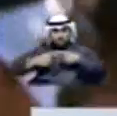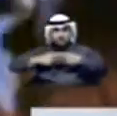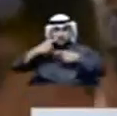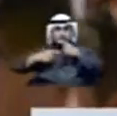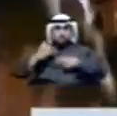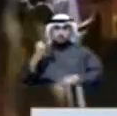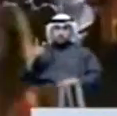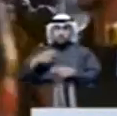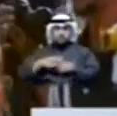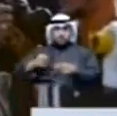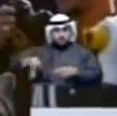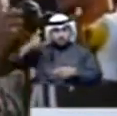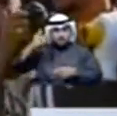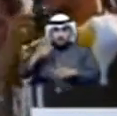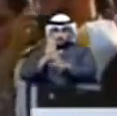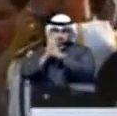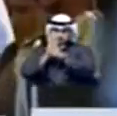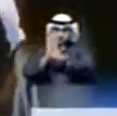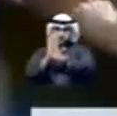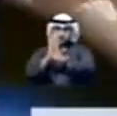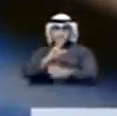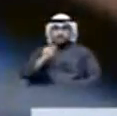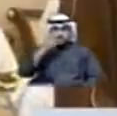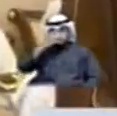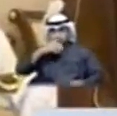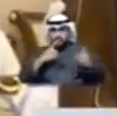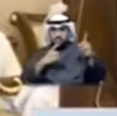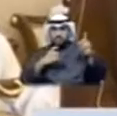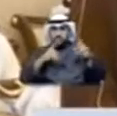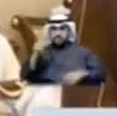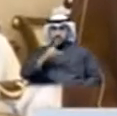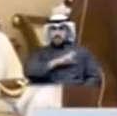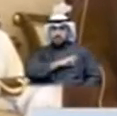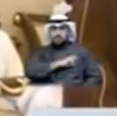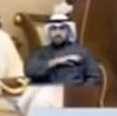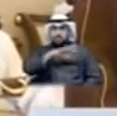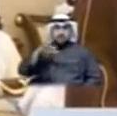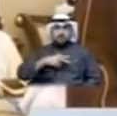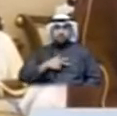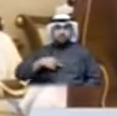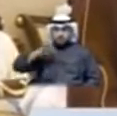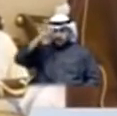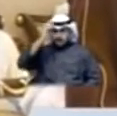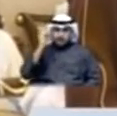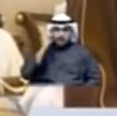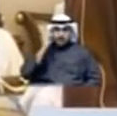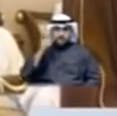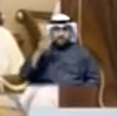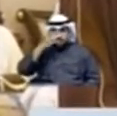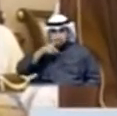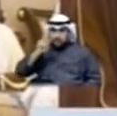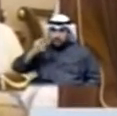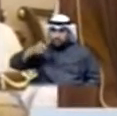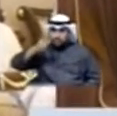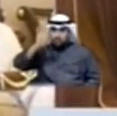والفداء، وأن الشهيد سيظل رمزاً من رموز الوزارة. وأشاد بالجهود التي قام بها اللواء عبد الفتاح